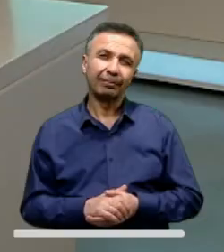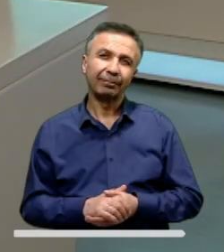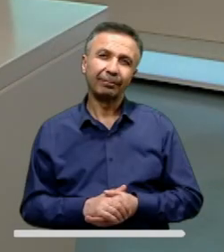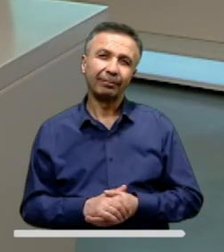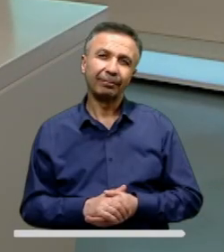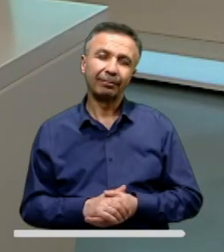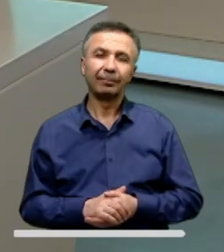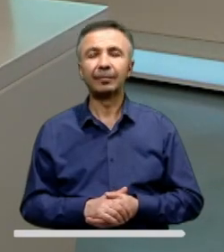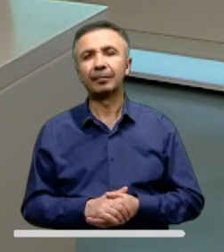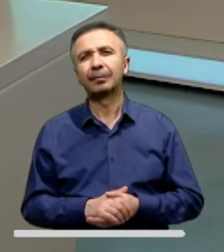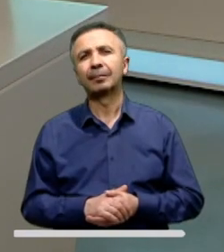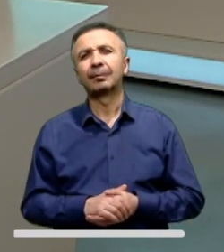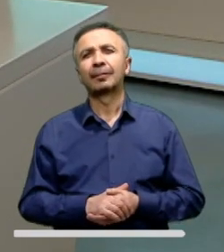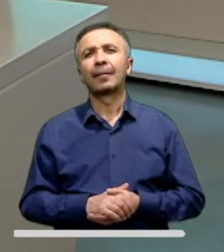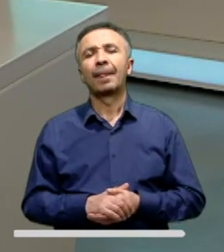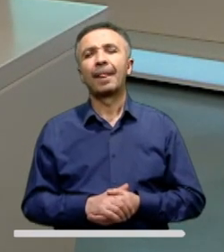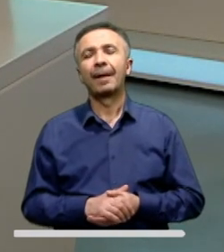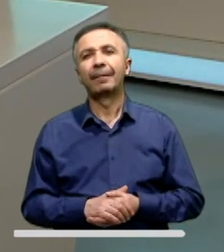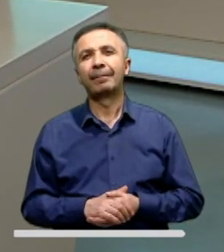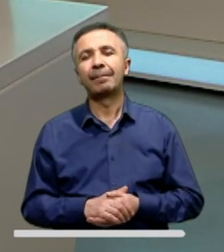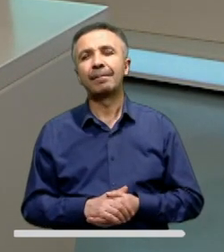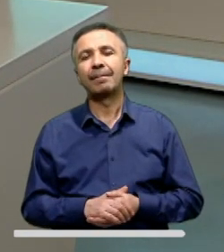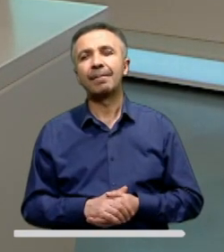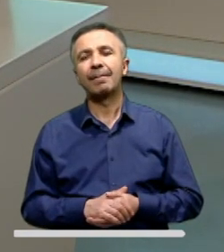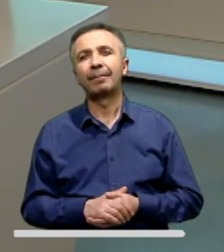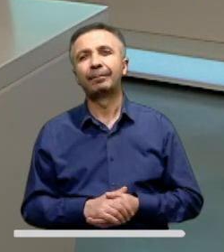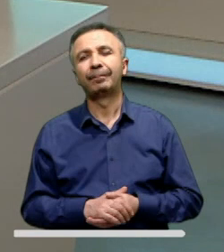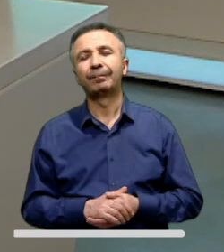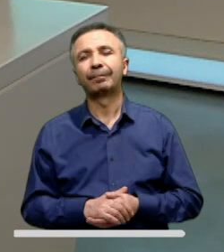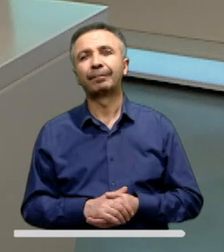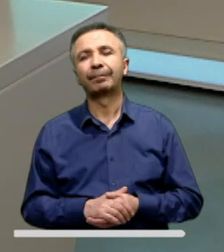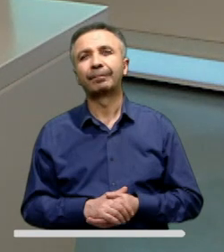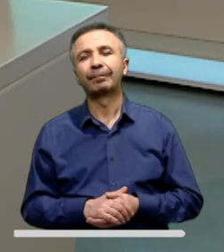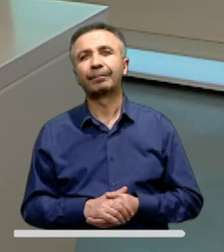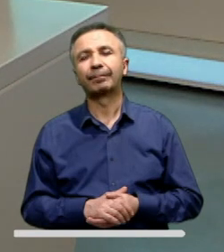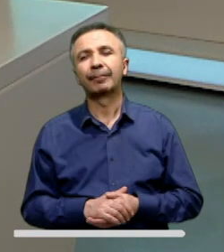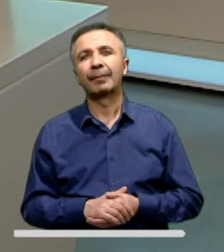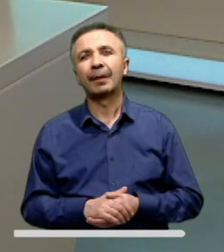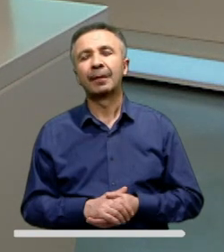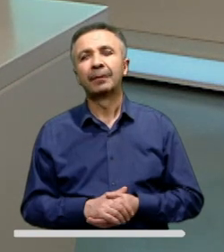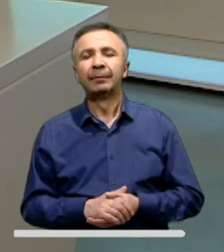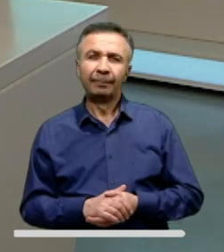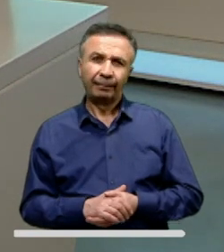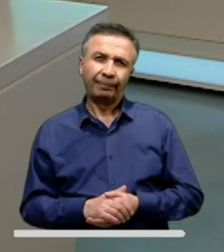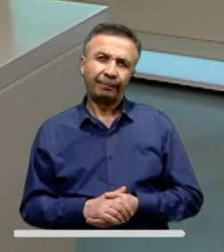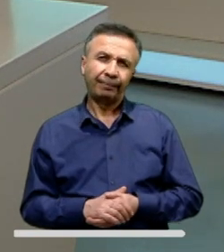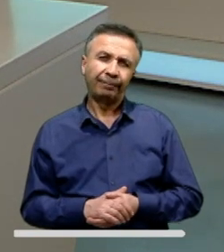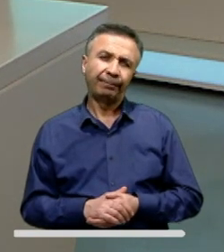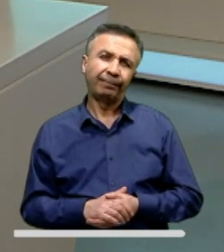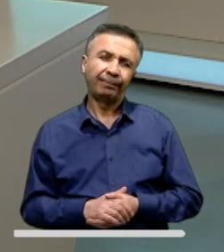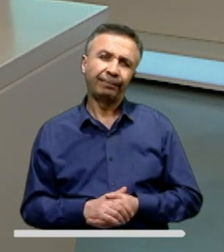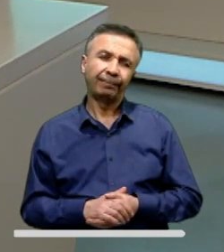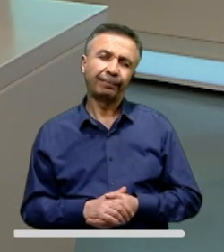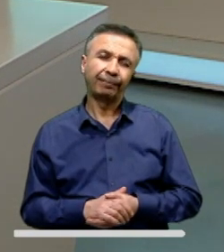selamlar. Acaba mealiyle şey mi demek istedi? Onu soramadım. Latin harfleriyle yazılışını mı kastetti